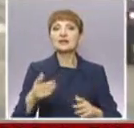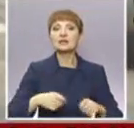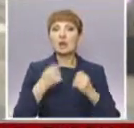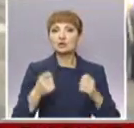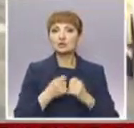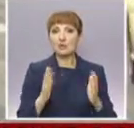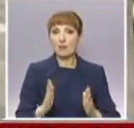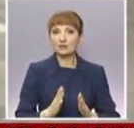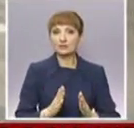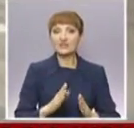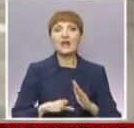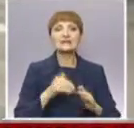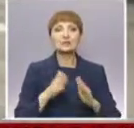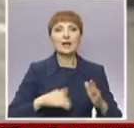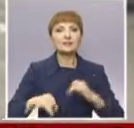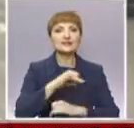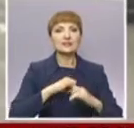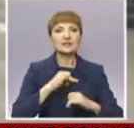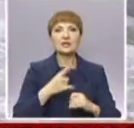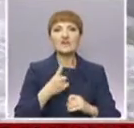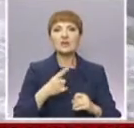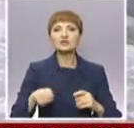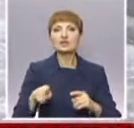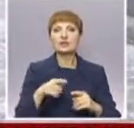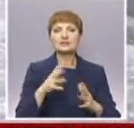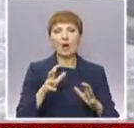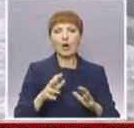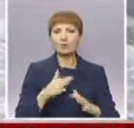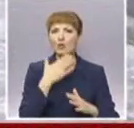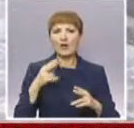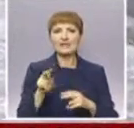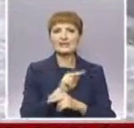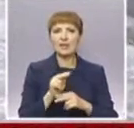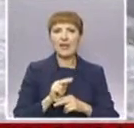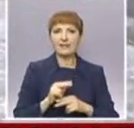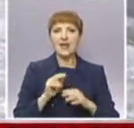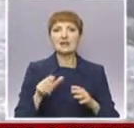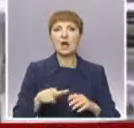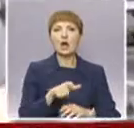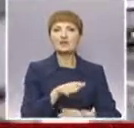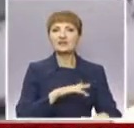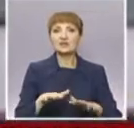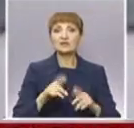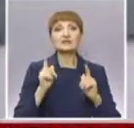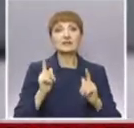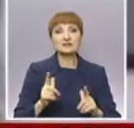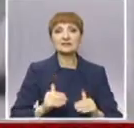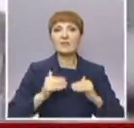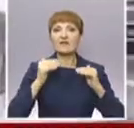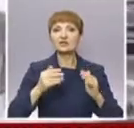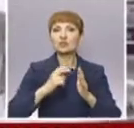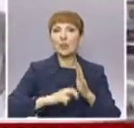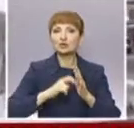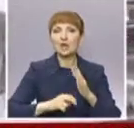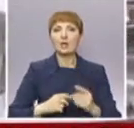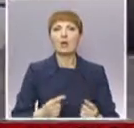меньше депутаты рассмотрев в первом чтении проекта внесении изменений в закон о дорожном движении согласились повысить пошлину